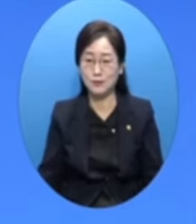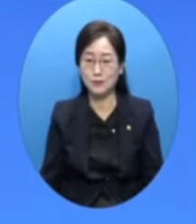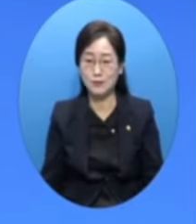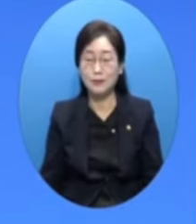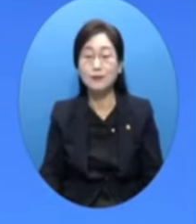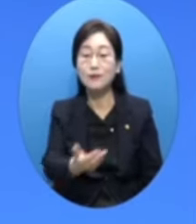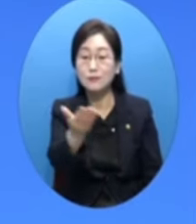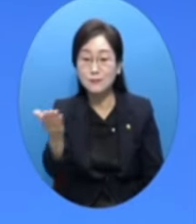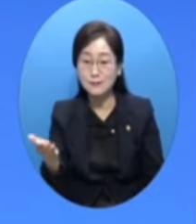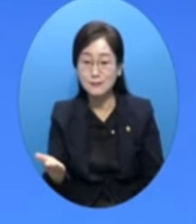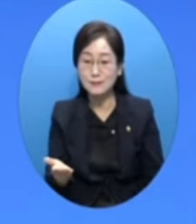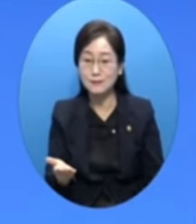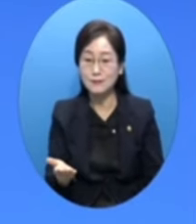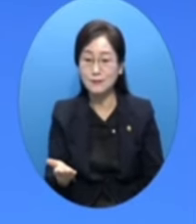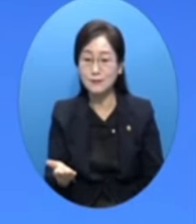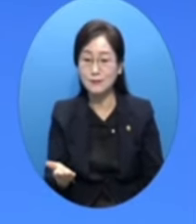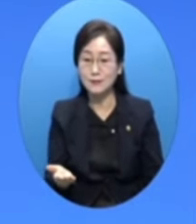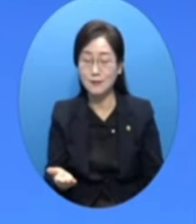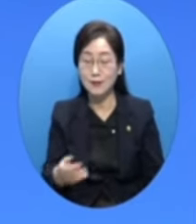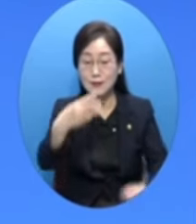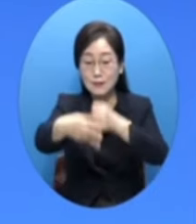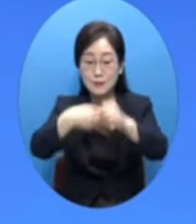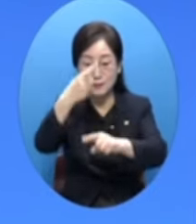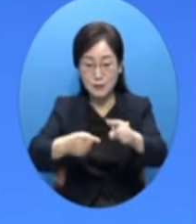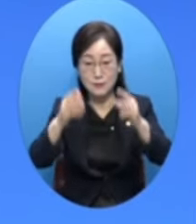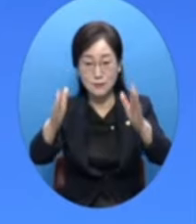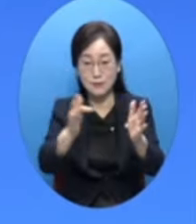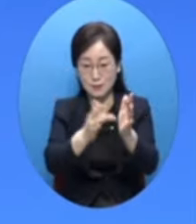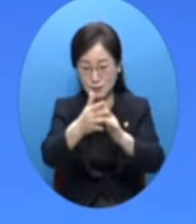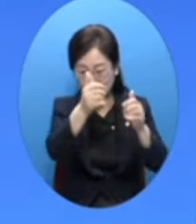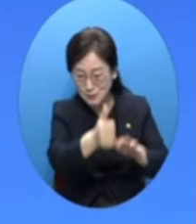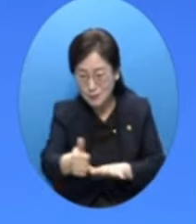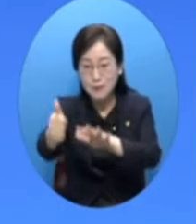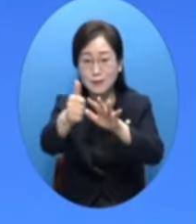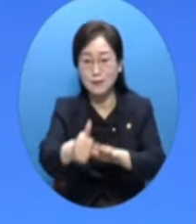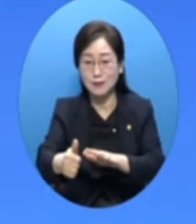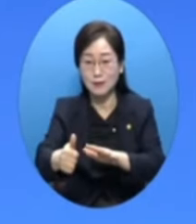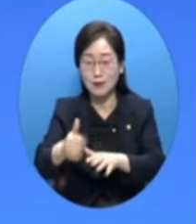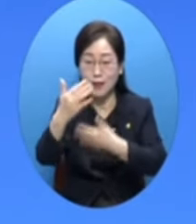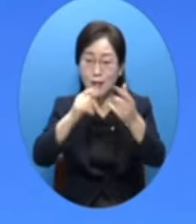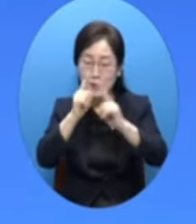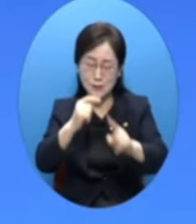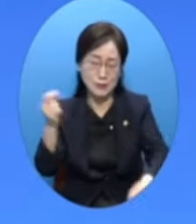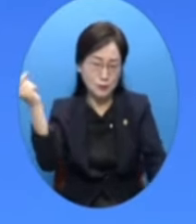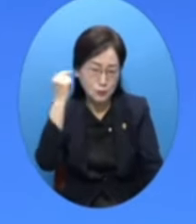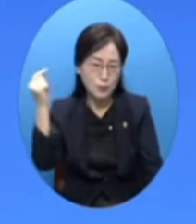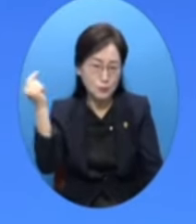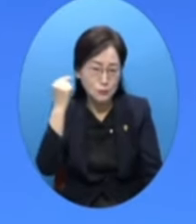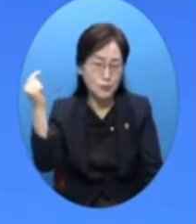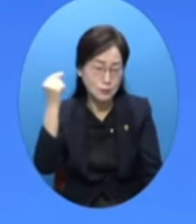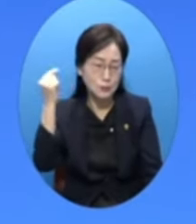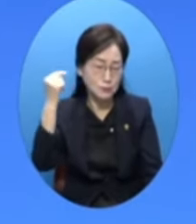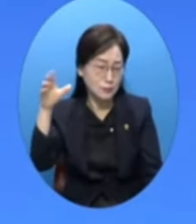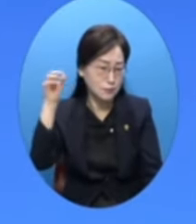여러분, 3년 반 동안이나 예수님을 따라다니면서 말씀을 듣고 또 듣고 또